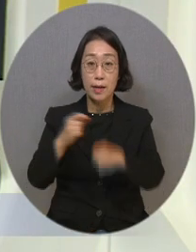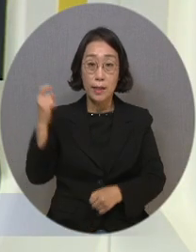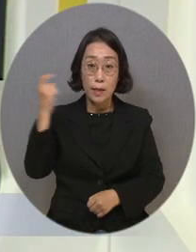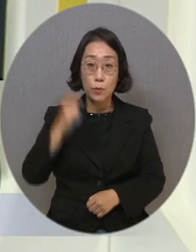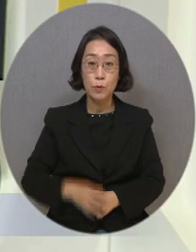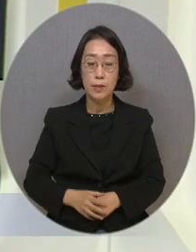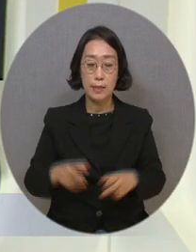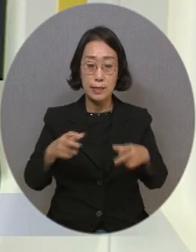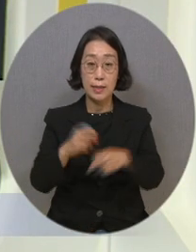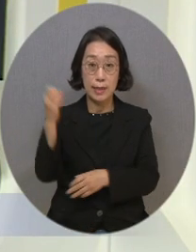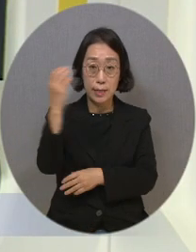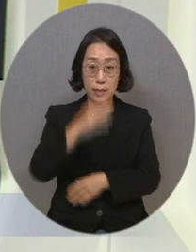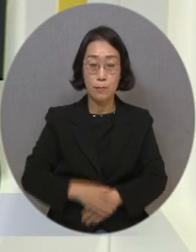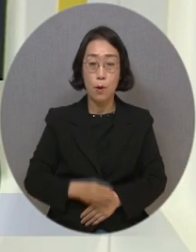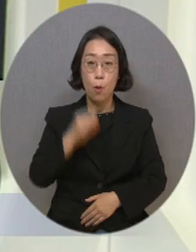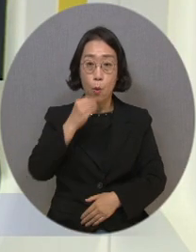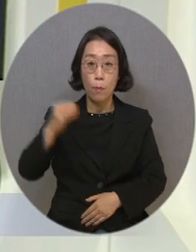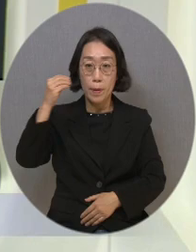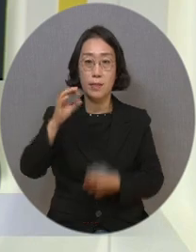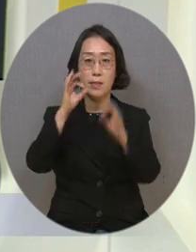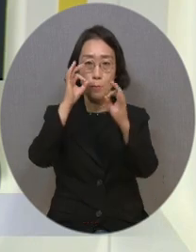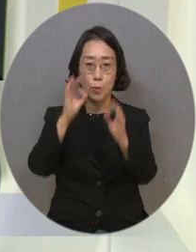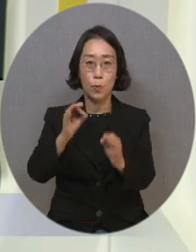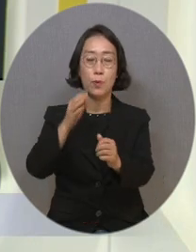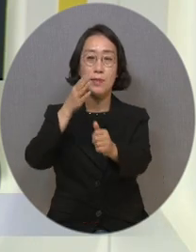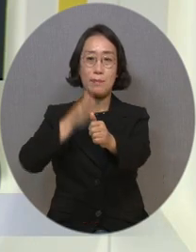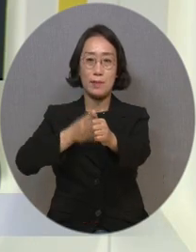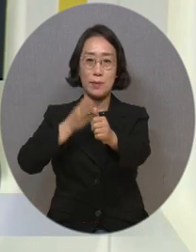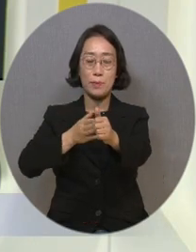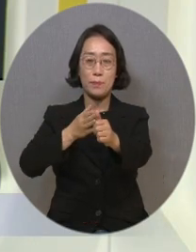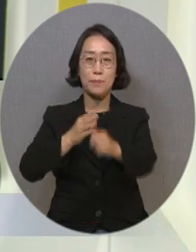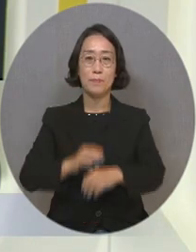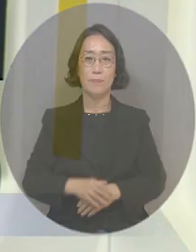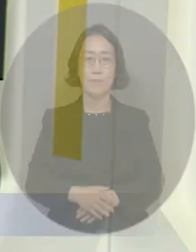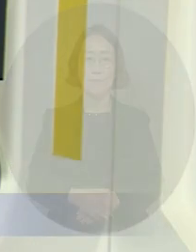뉴스는 장애인신문과 웰페어 뉴스 홈페이지를 통해 확인할 수 있습니다.